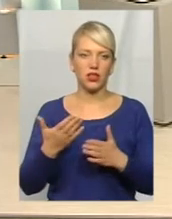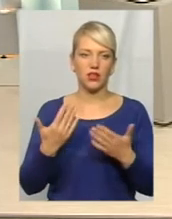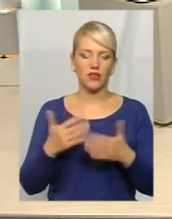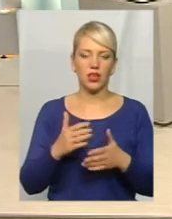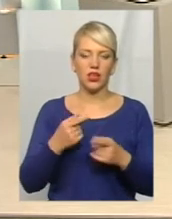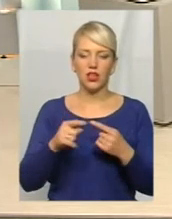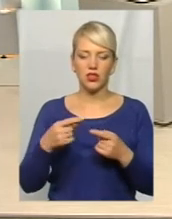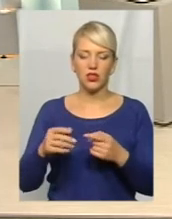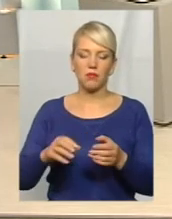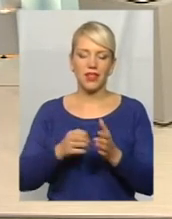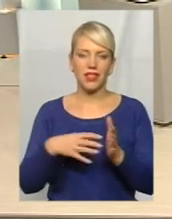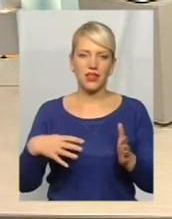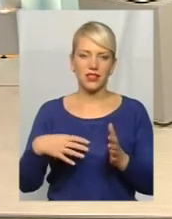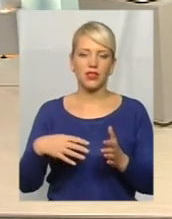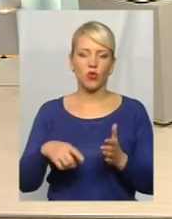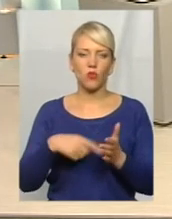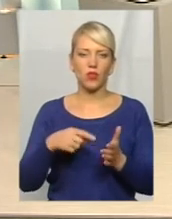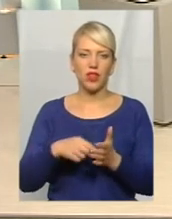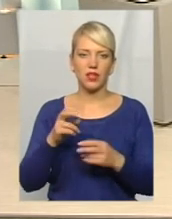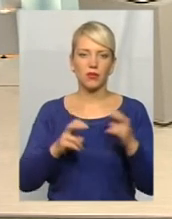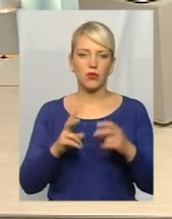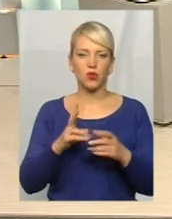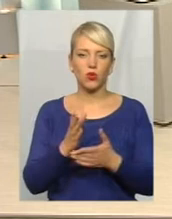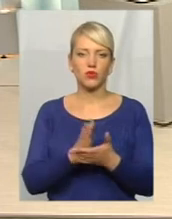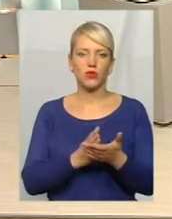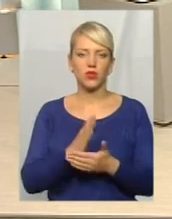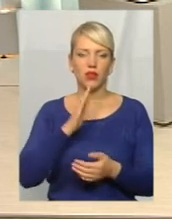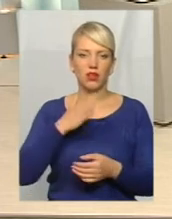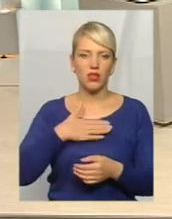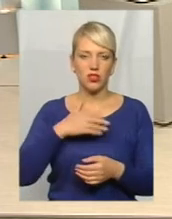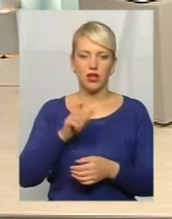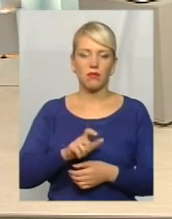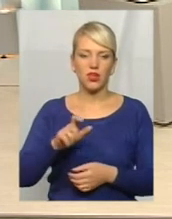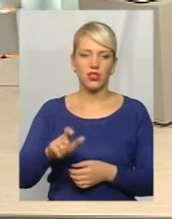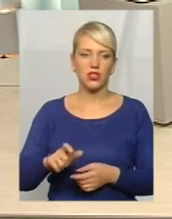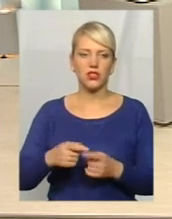інших комунальних підприємств, які обслуговують наших мешканців.